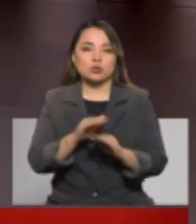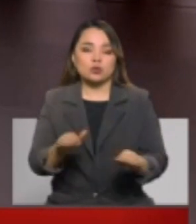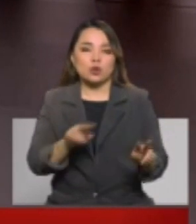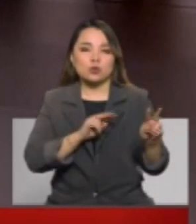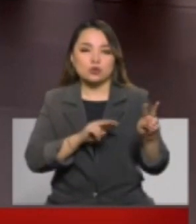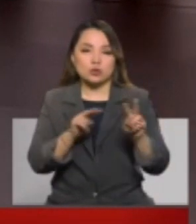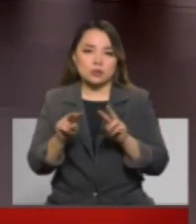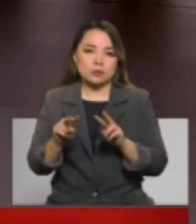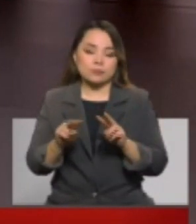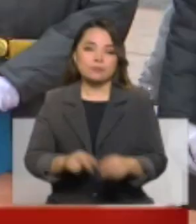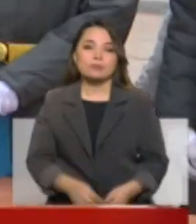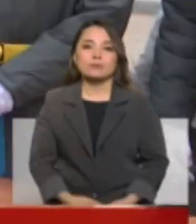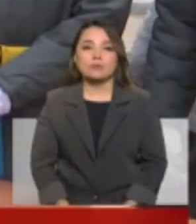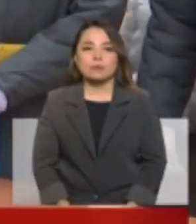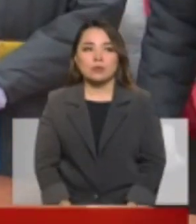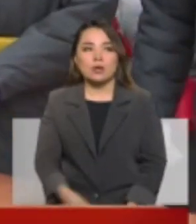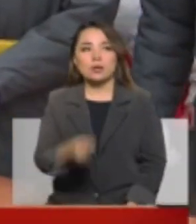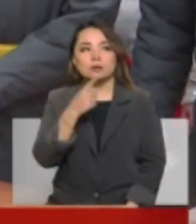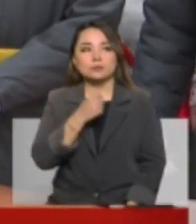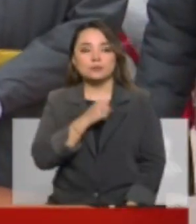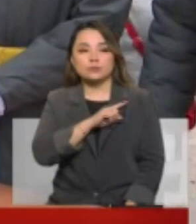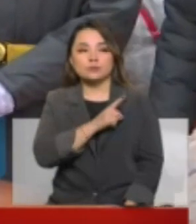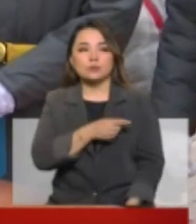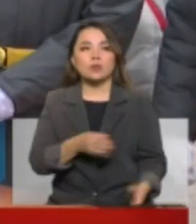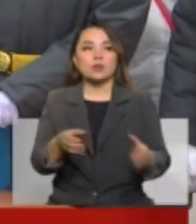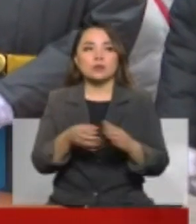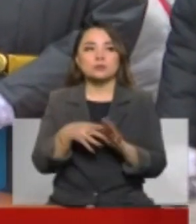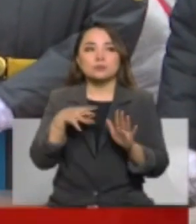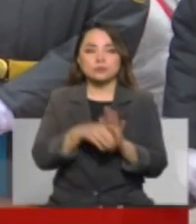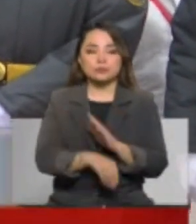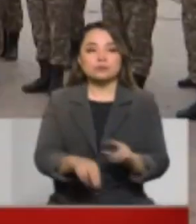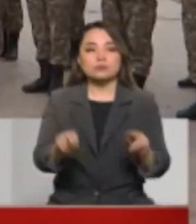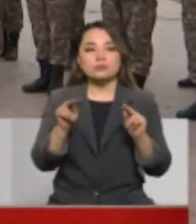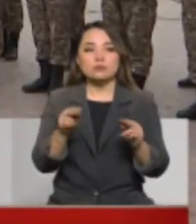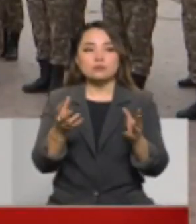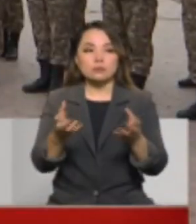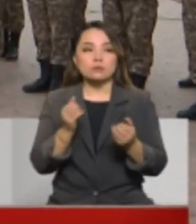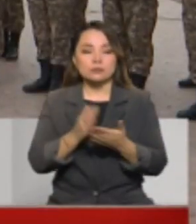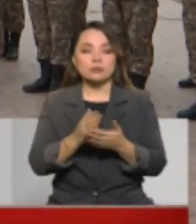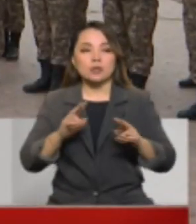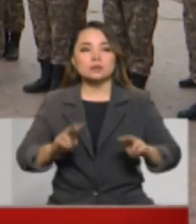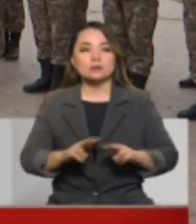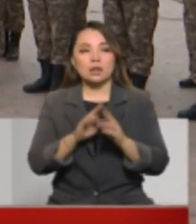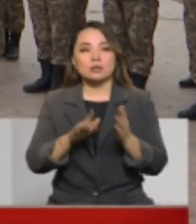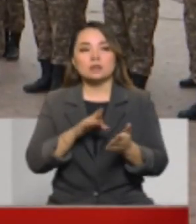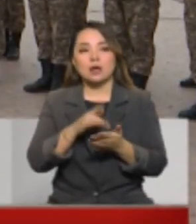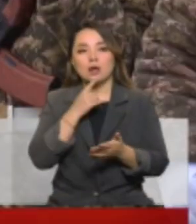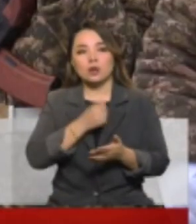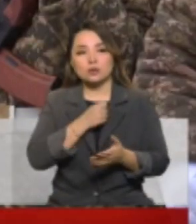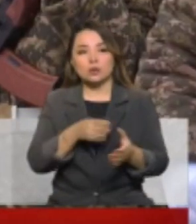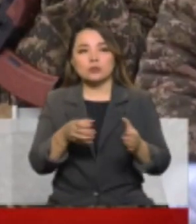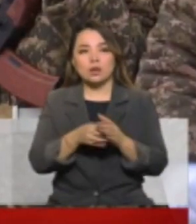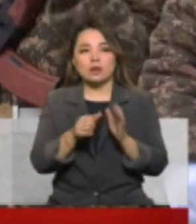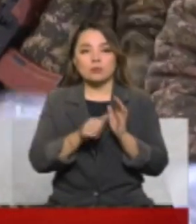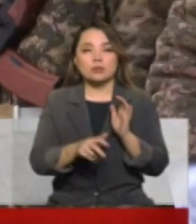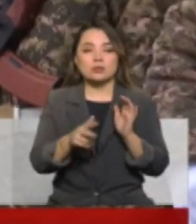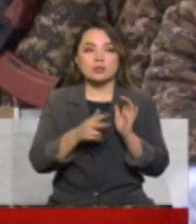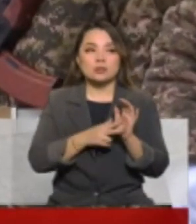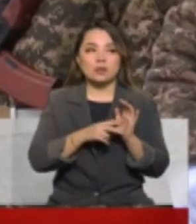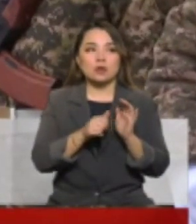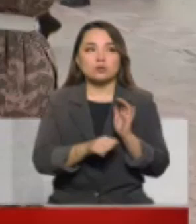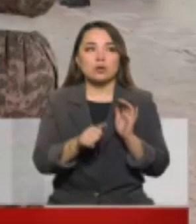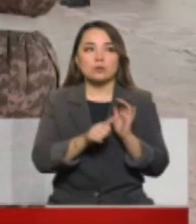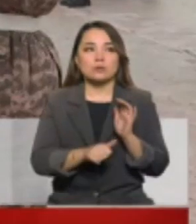күзетеді. Қарулы күштер қатарына кіре отырып ант қабылдаймыз. Астанада қарулы күштердің 68-де 665